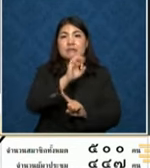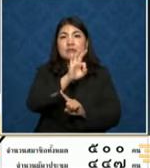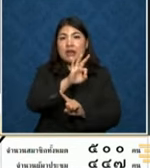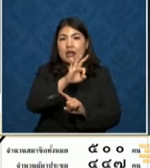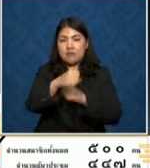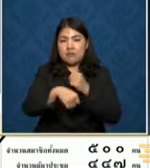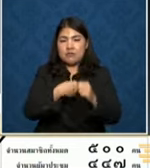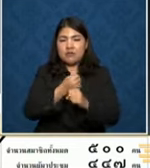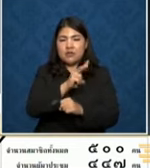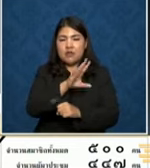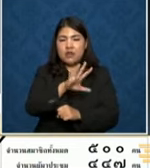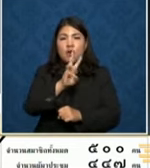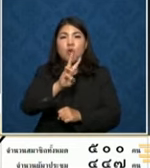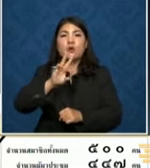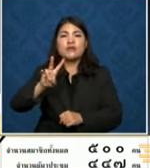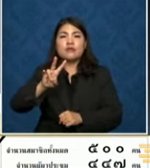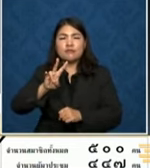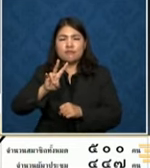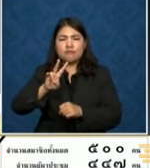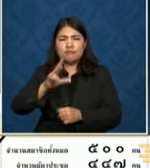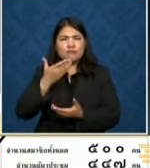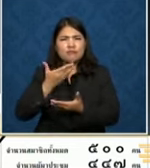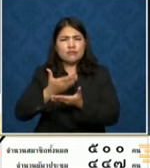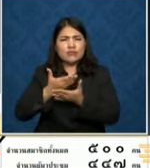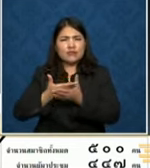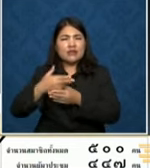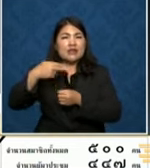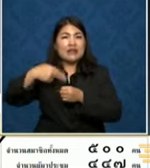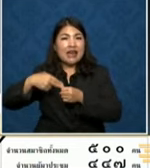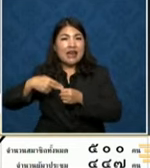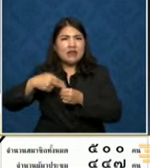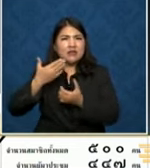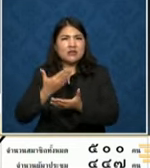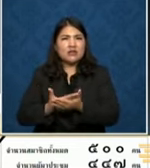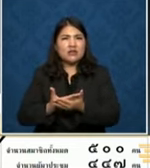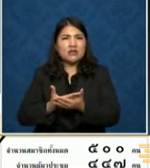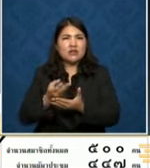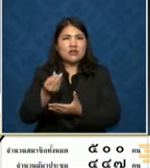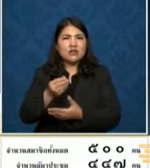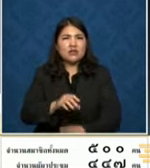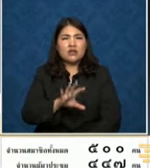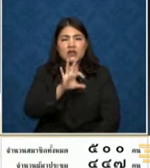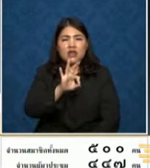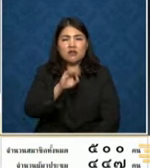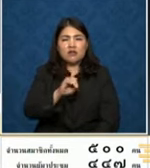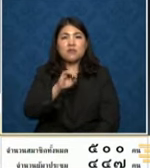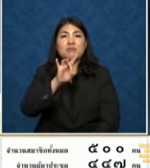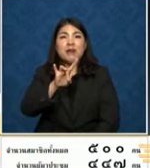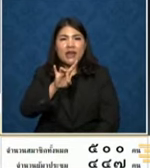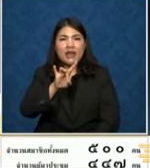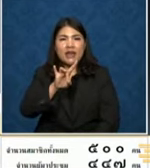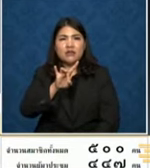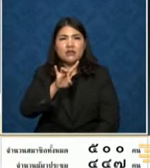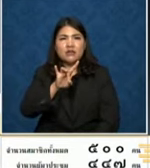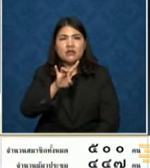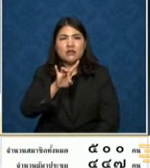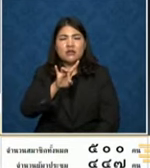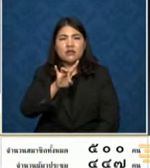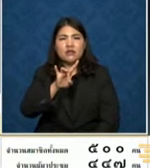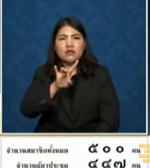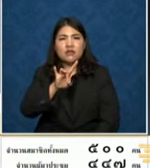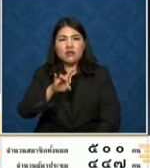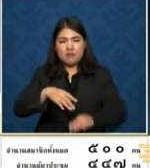19 มีนาคม 2567นะครับซึ่งราคายางอยู่ที่98บาทต่อกิโลกรัมเป็นยาง